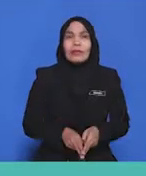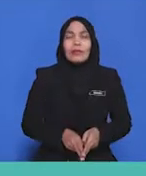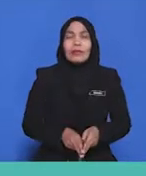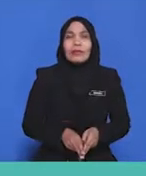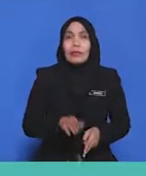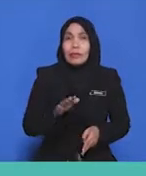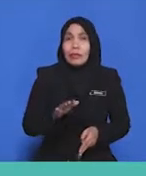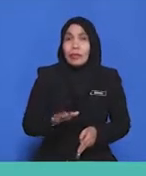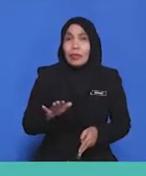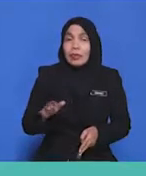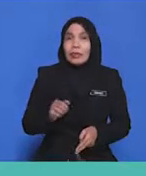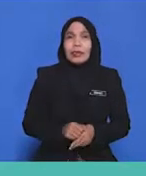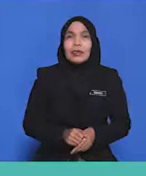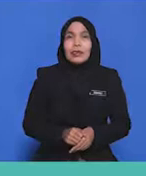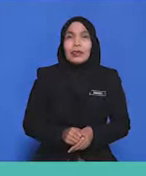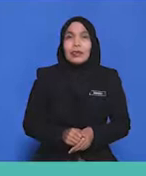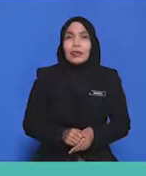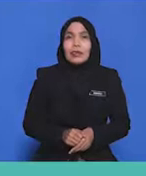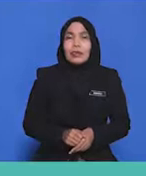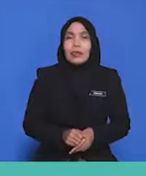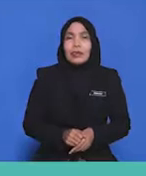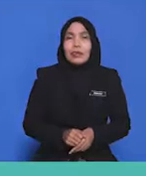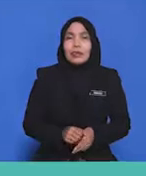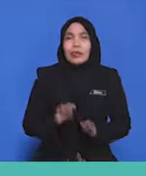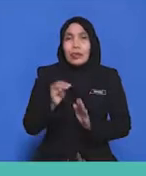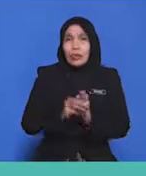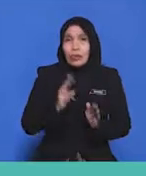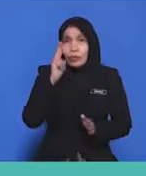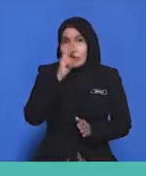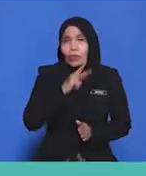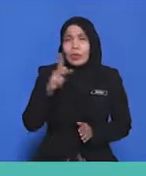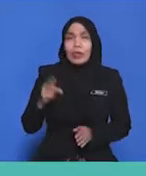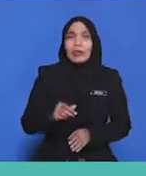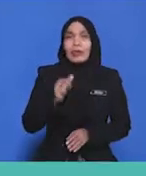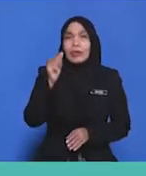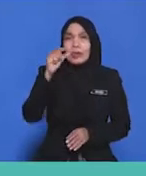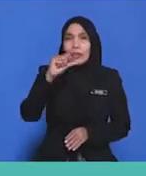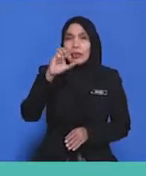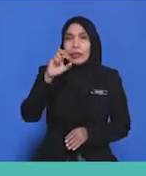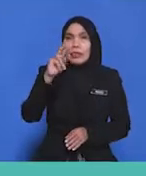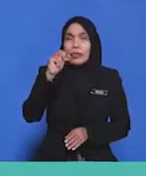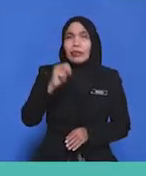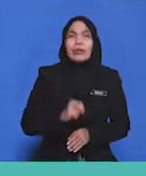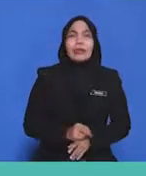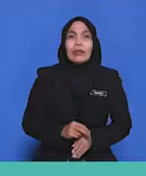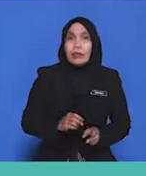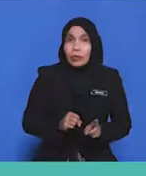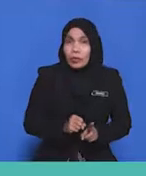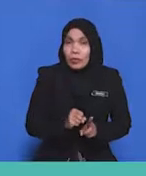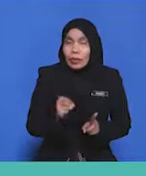Sidik juga merupakan ejen sosialisasi yang turut berperanan penting pada peringkat